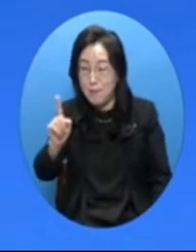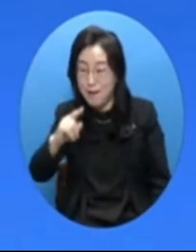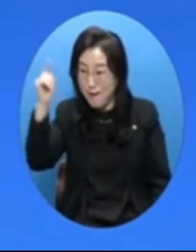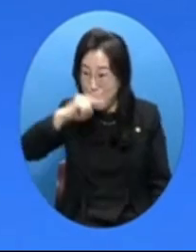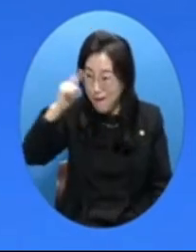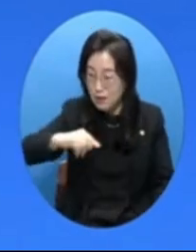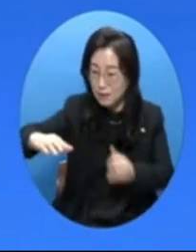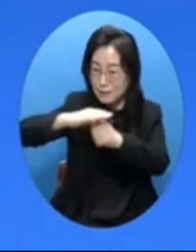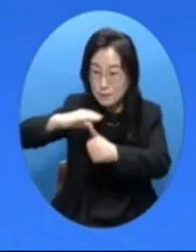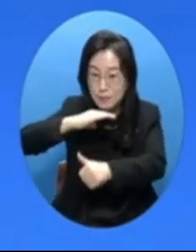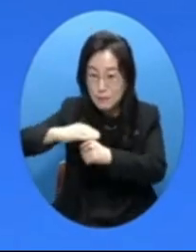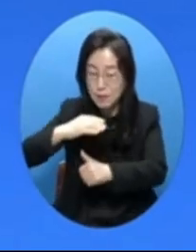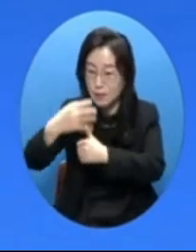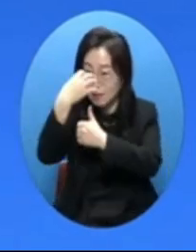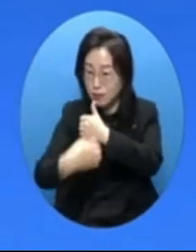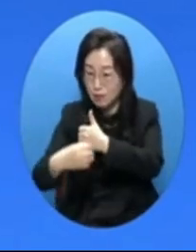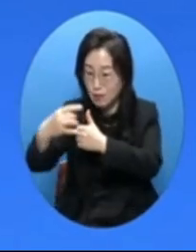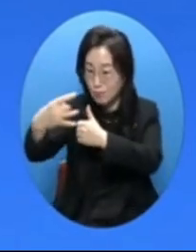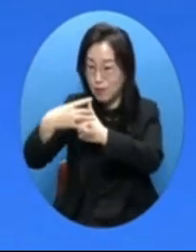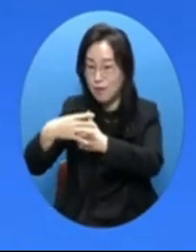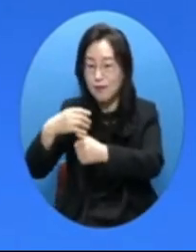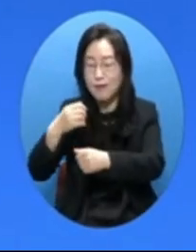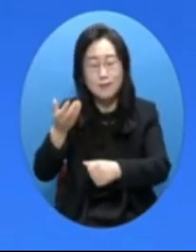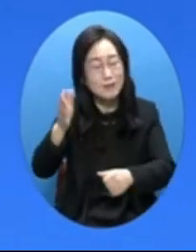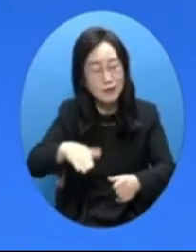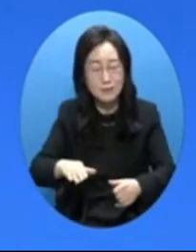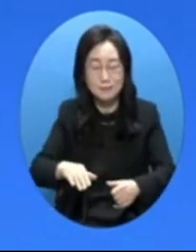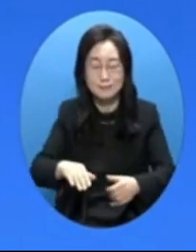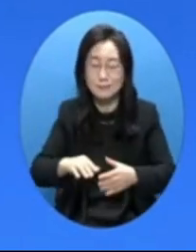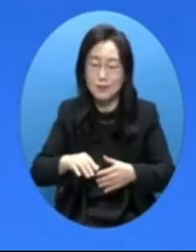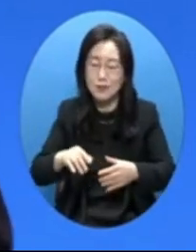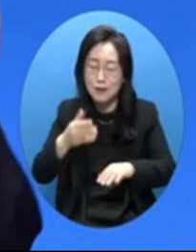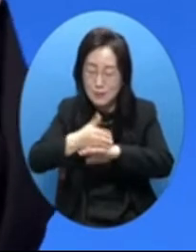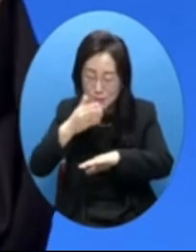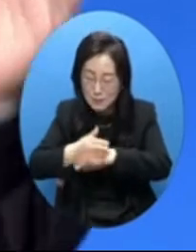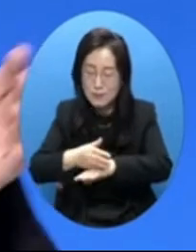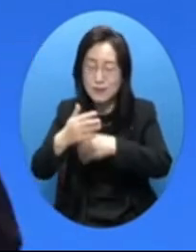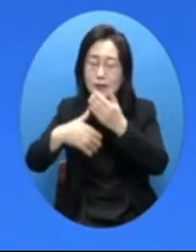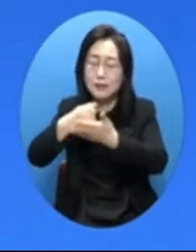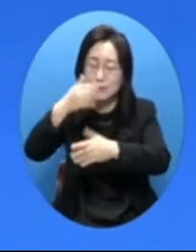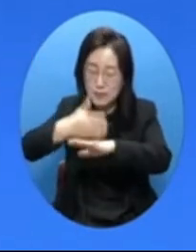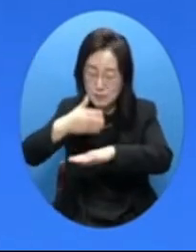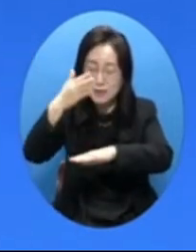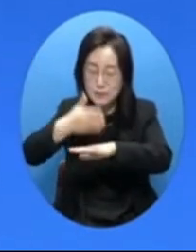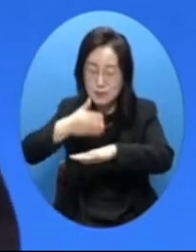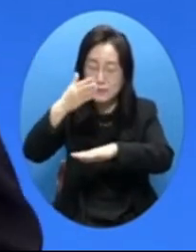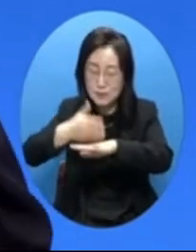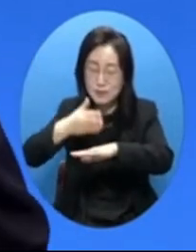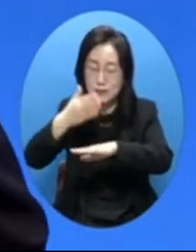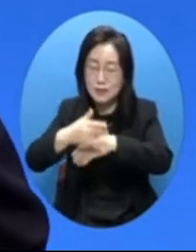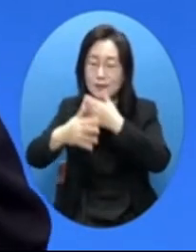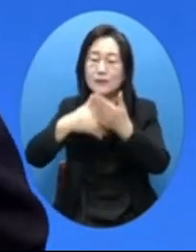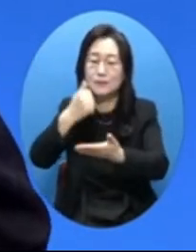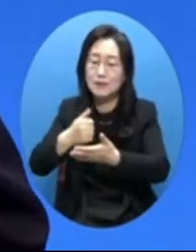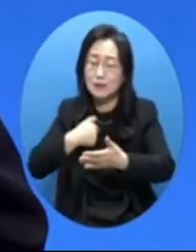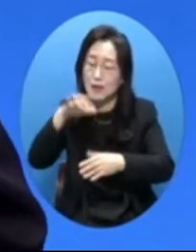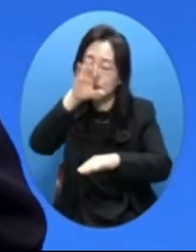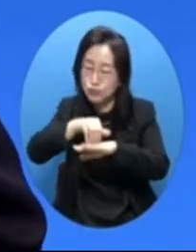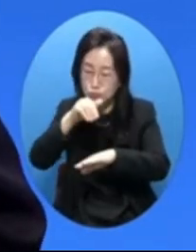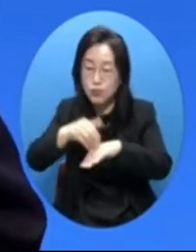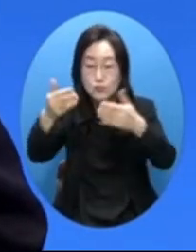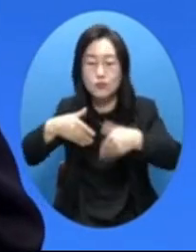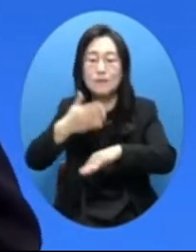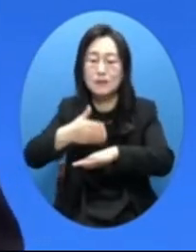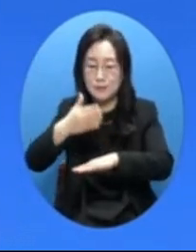날뛰고 날 물어뜯고 모함을 해도 우리 입에서는 감사만 나와야 됩니다 하나님 감사합니다 감사합니다 하나님은 나를 훈련시켜